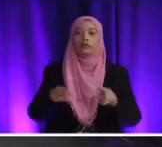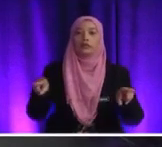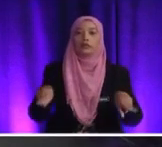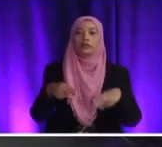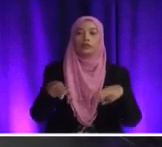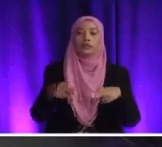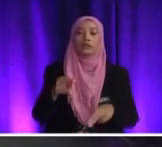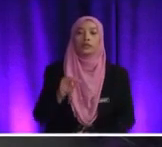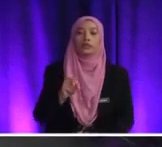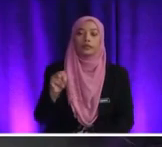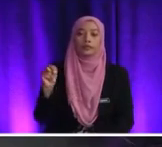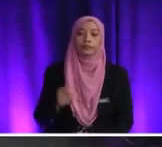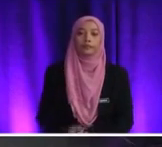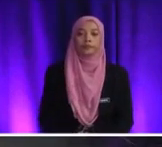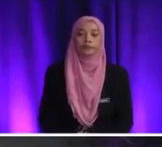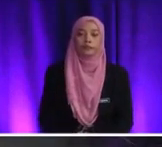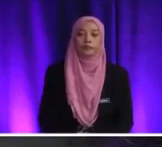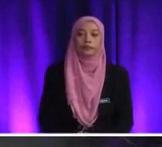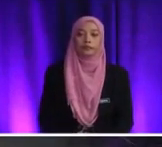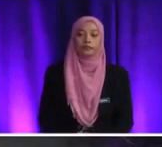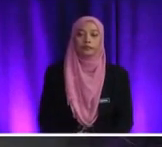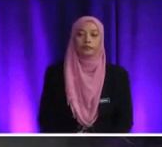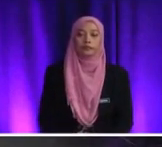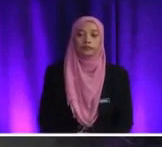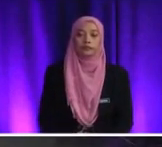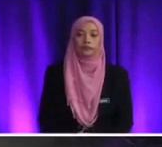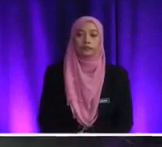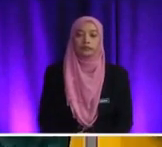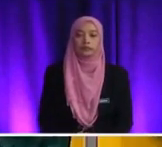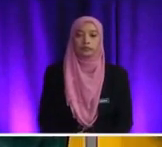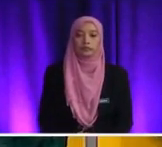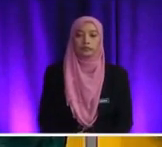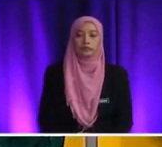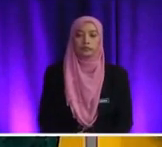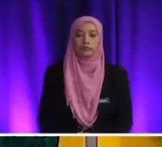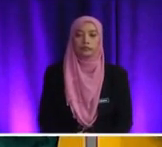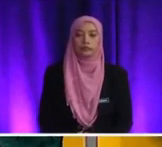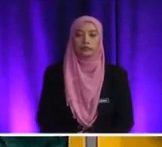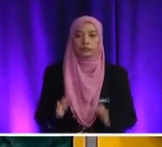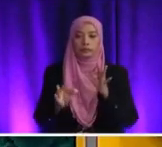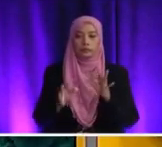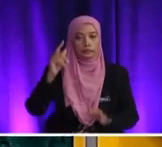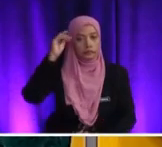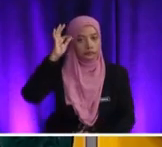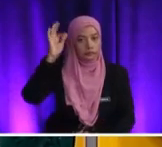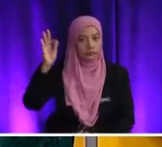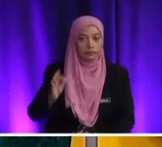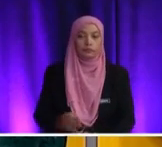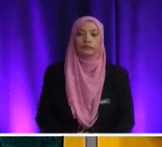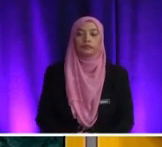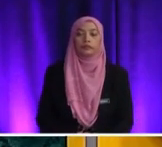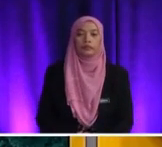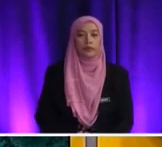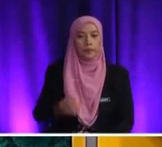penting dibalik Iya sekarang cek anak dia bekas keadaan aja chest tadi Kalau visinya denah buka